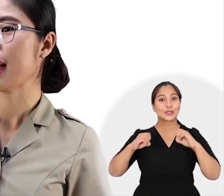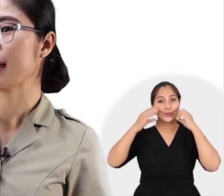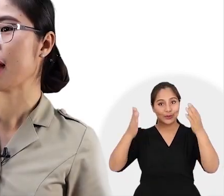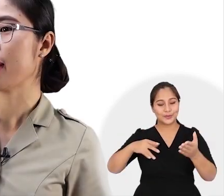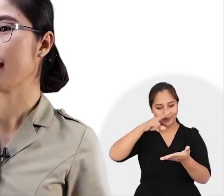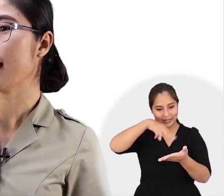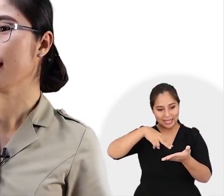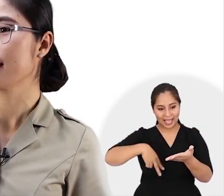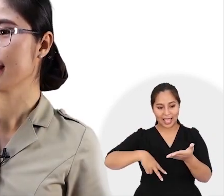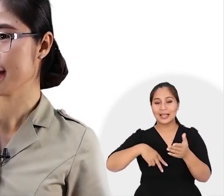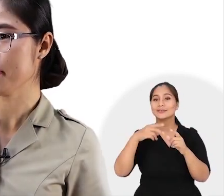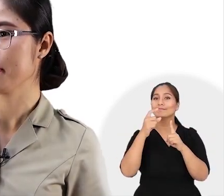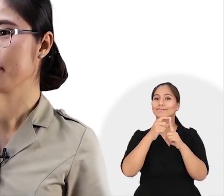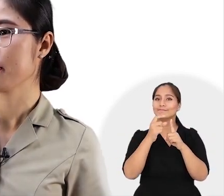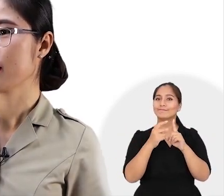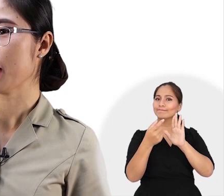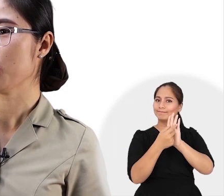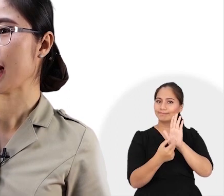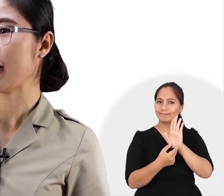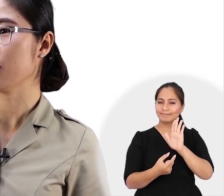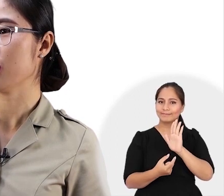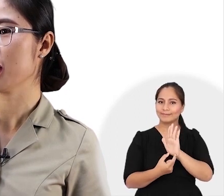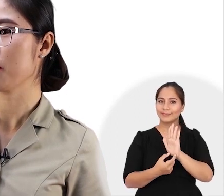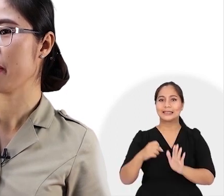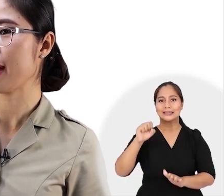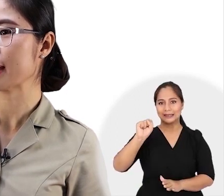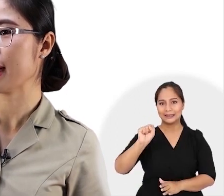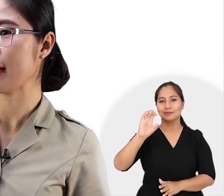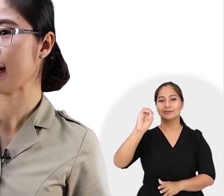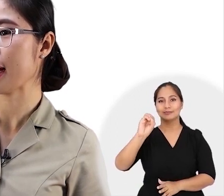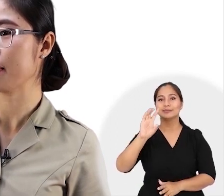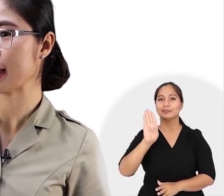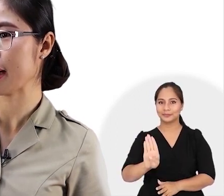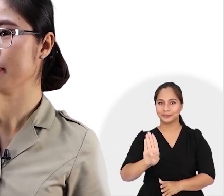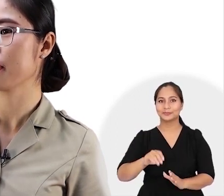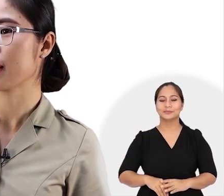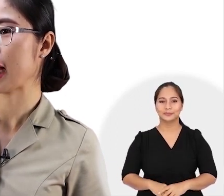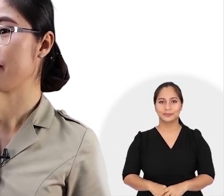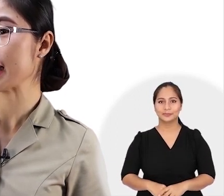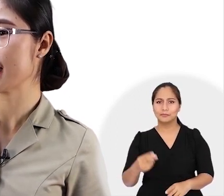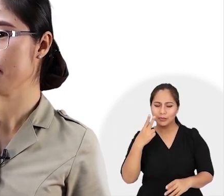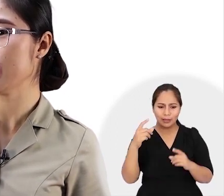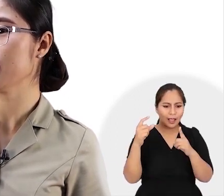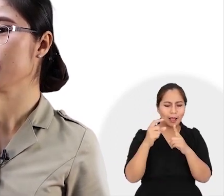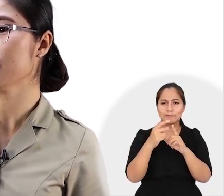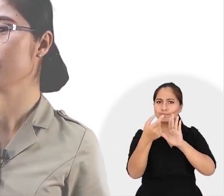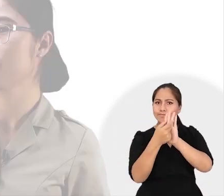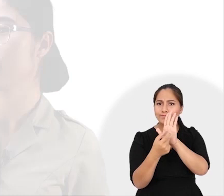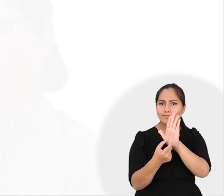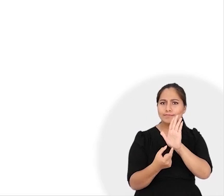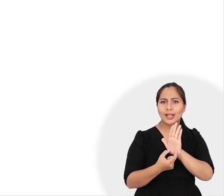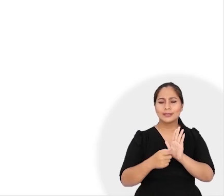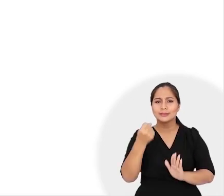ครูจะอ่านคำว่าซิปให้พวกหลานเอาก้อนหินไปวางใส่ทางข้างคำศัพท์คำว่าซิปเบิ่งดู